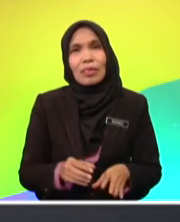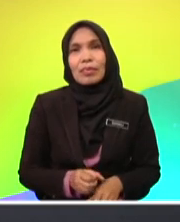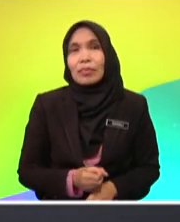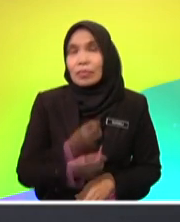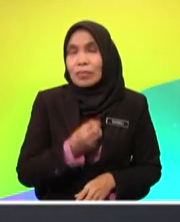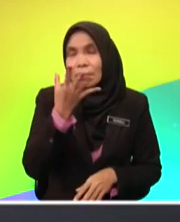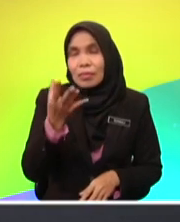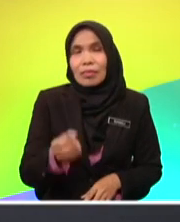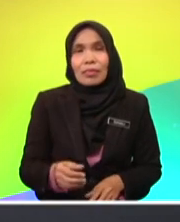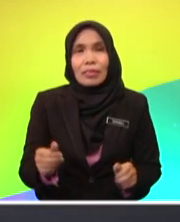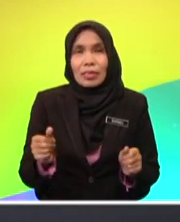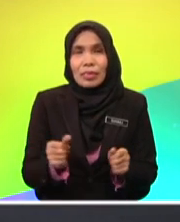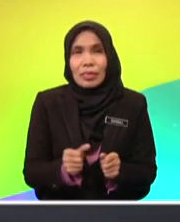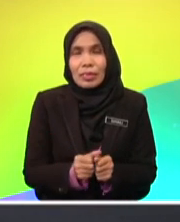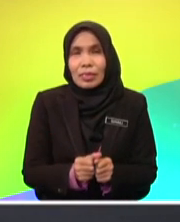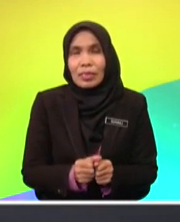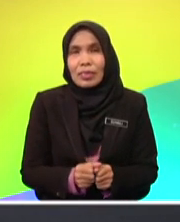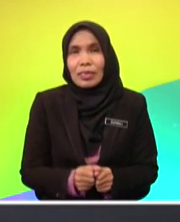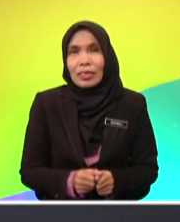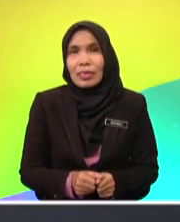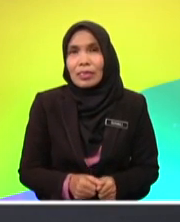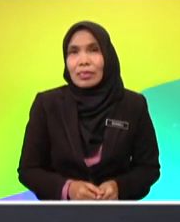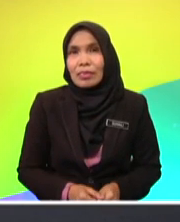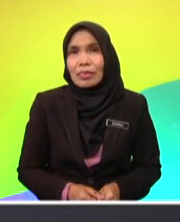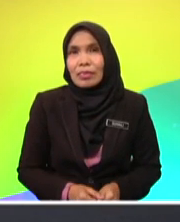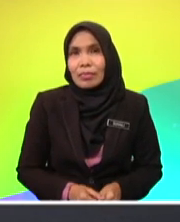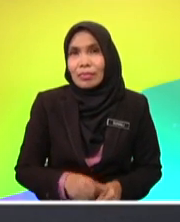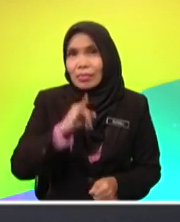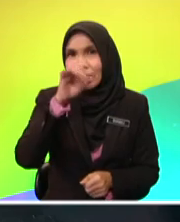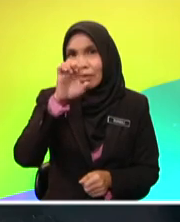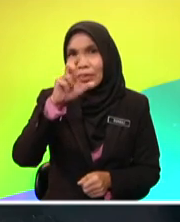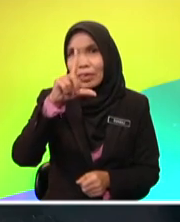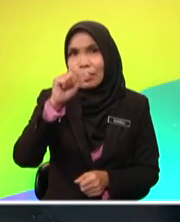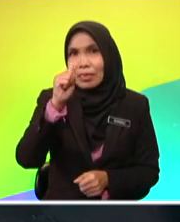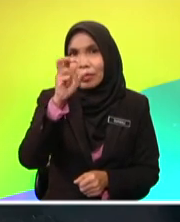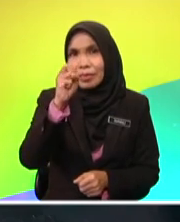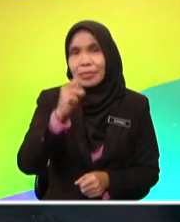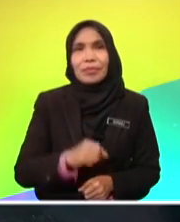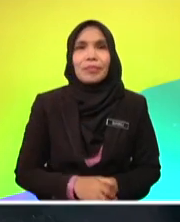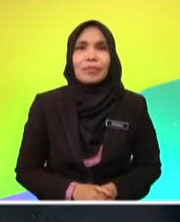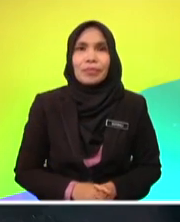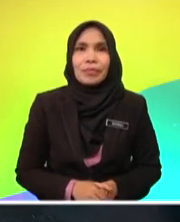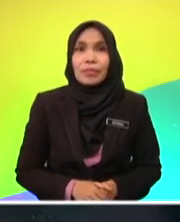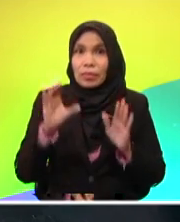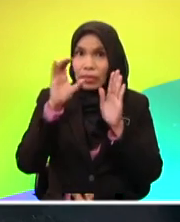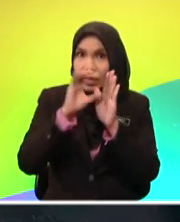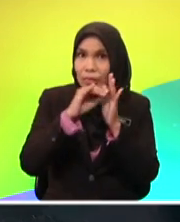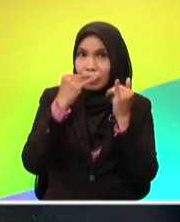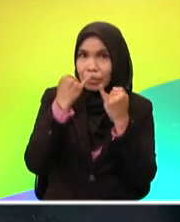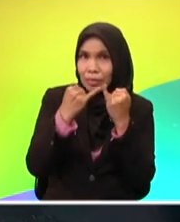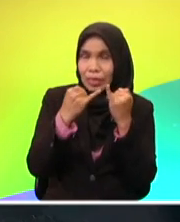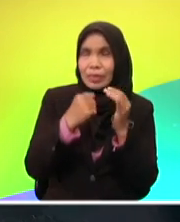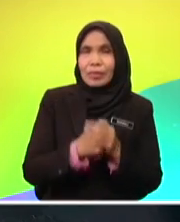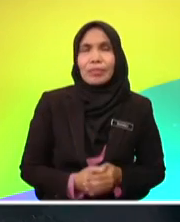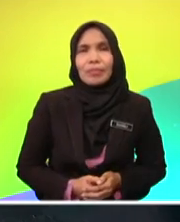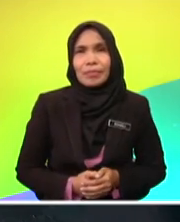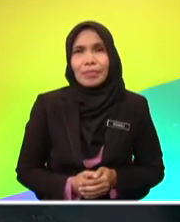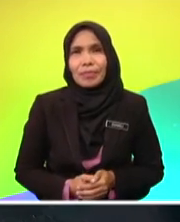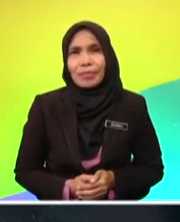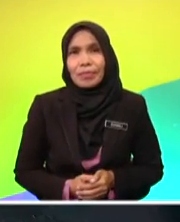seterusnya. Seterusnya, gambar yang terakhir ataupun apa hasil yang boleh dihasilkan lagi daripada